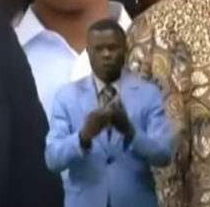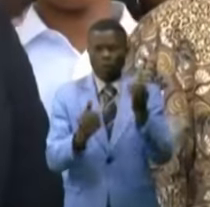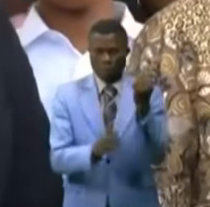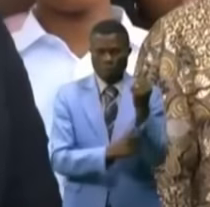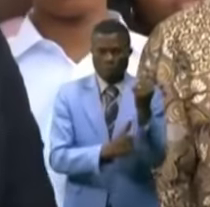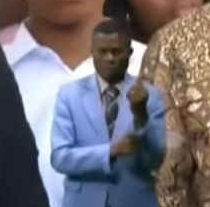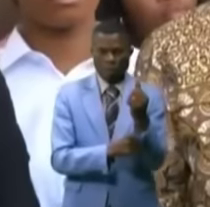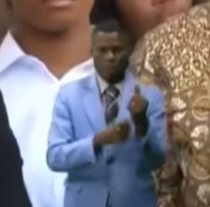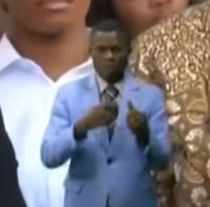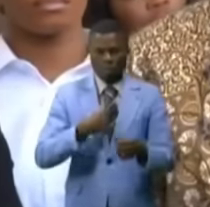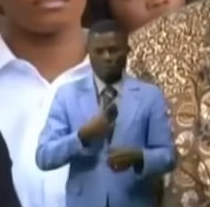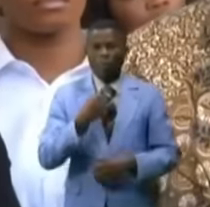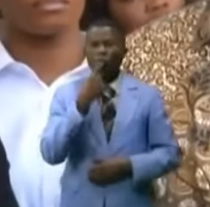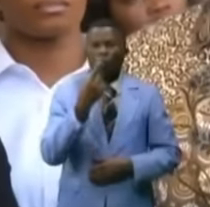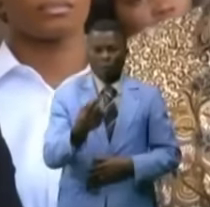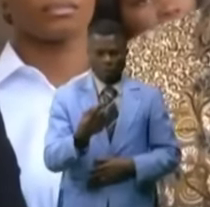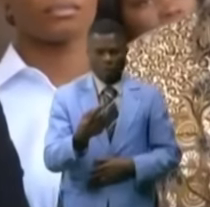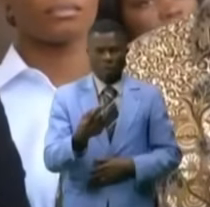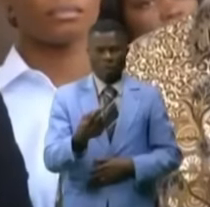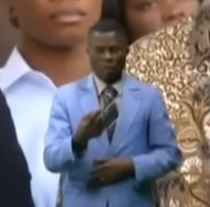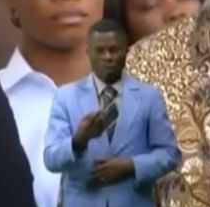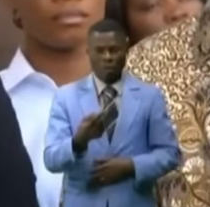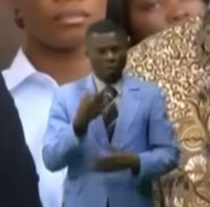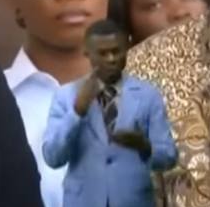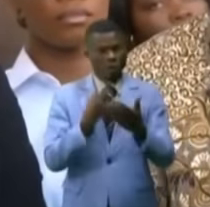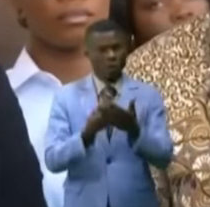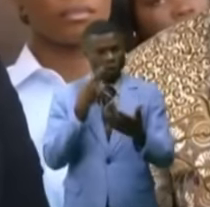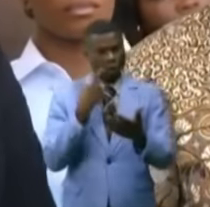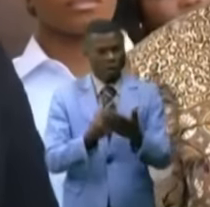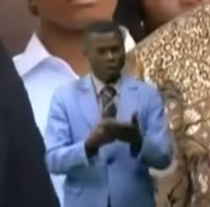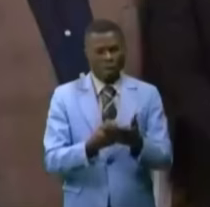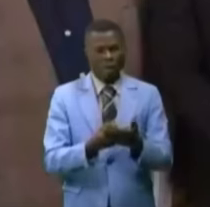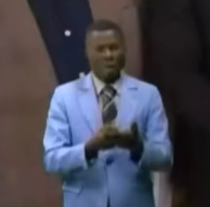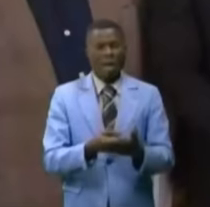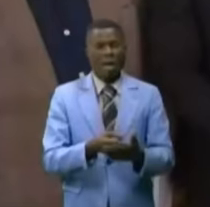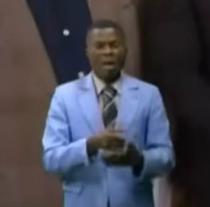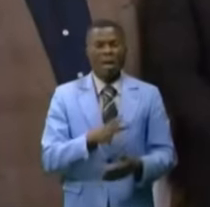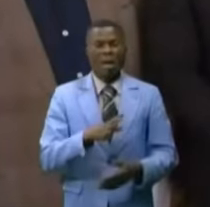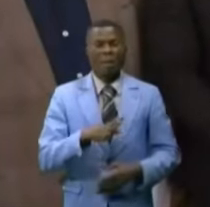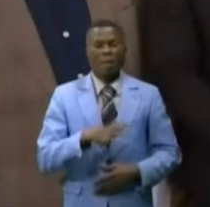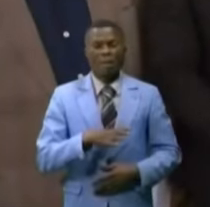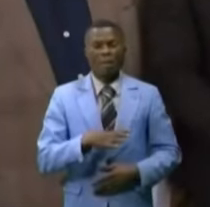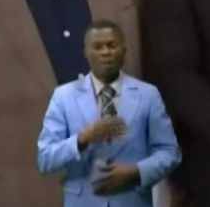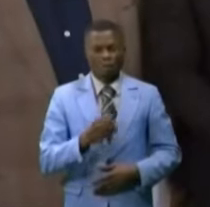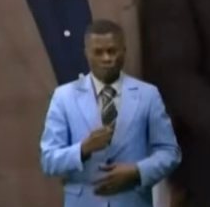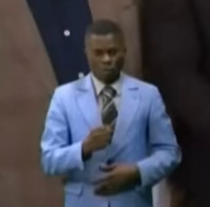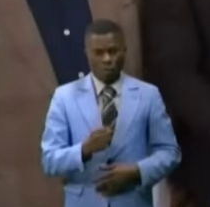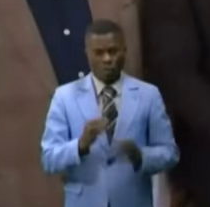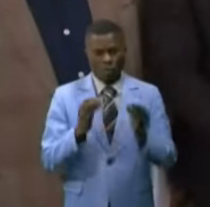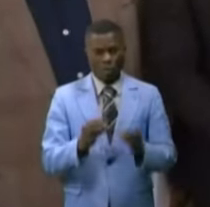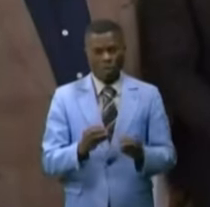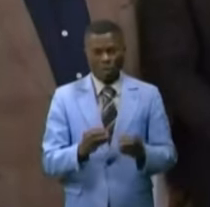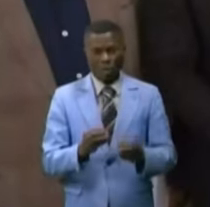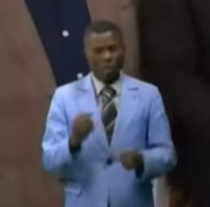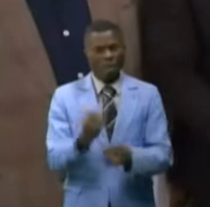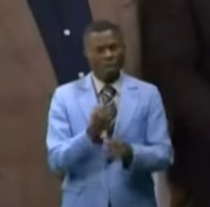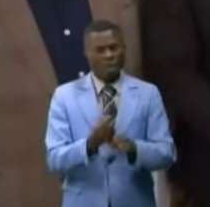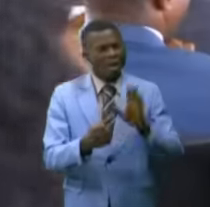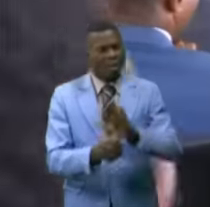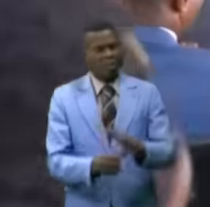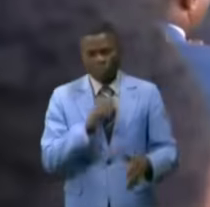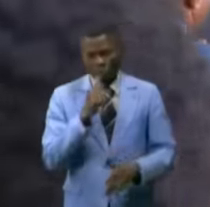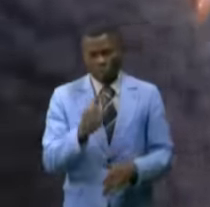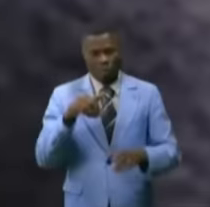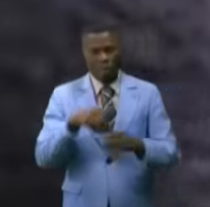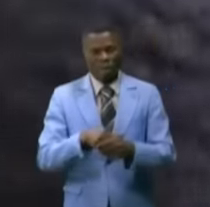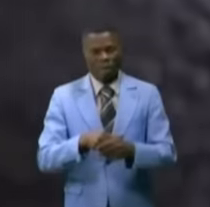mais je peux les dire que c'est un constat amer. Il n'y a pas de sous-traitants ici, et même au